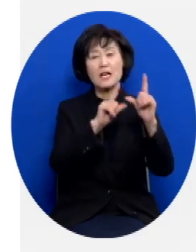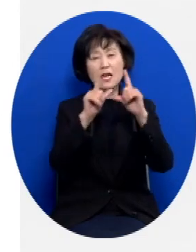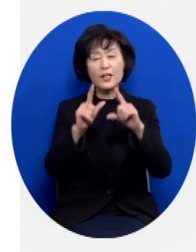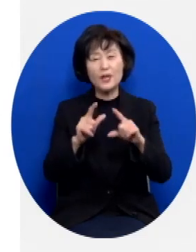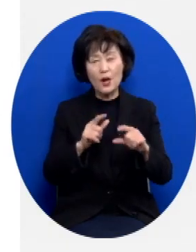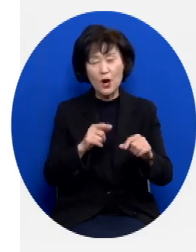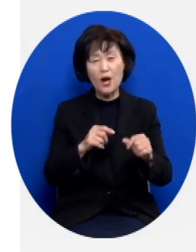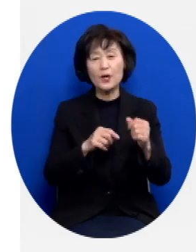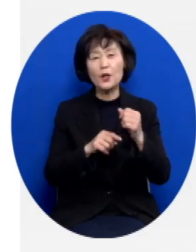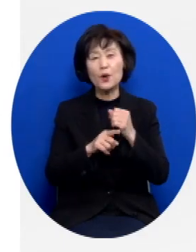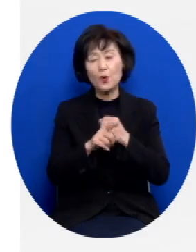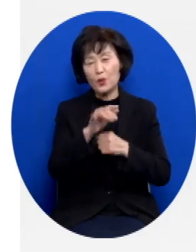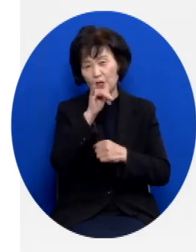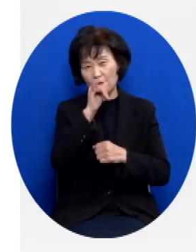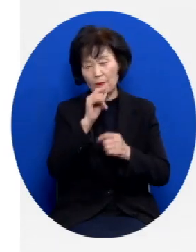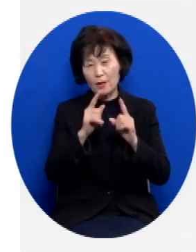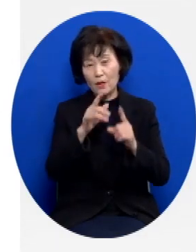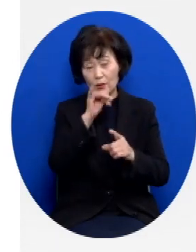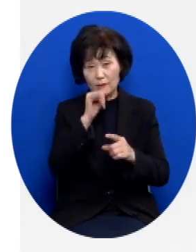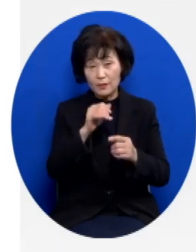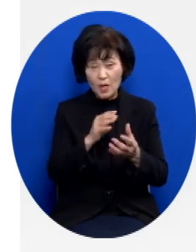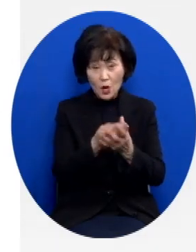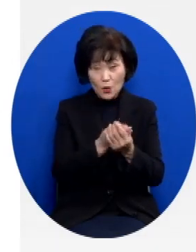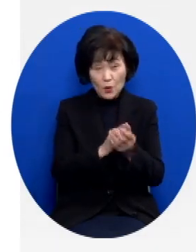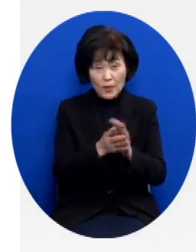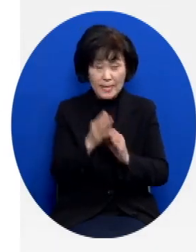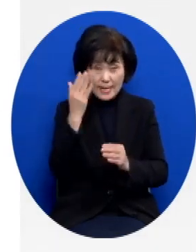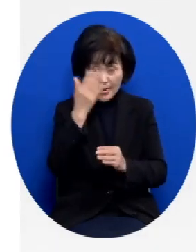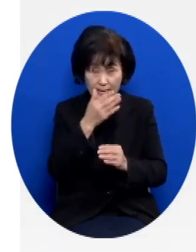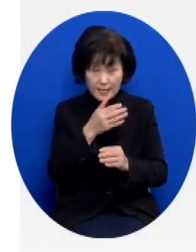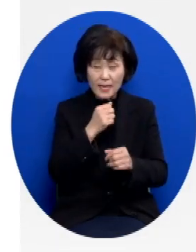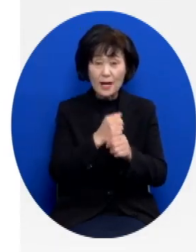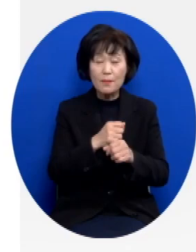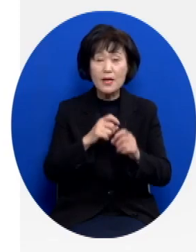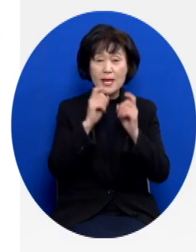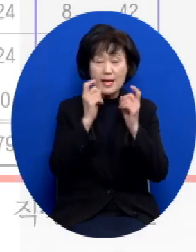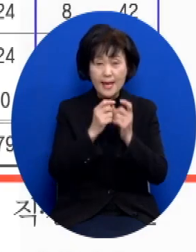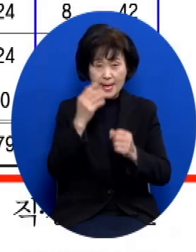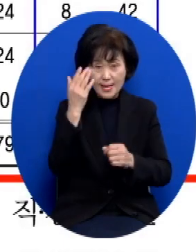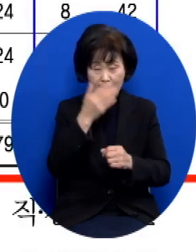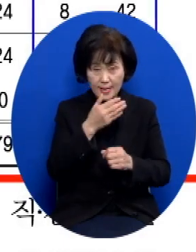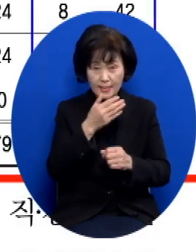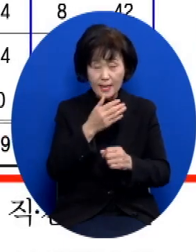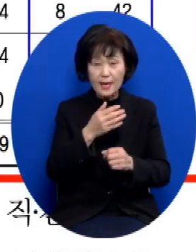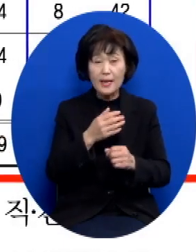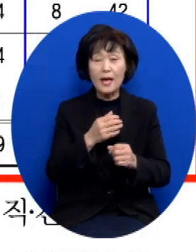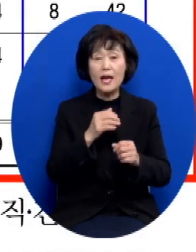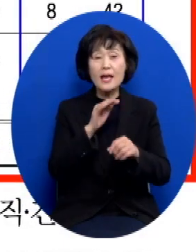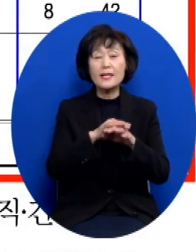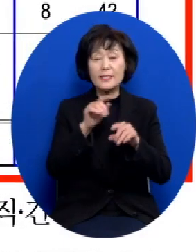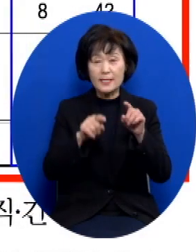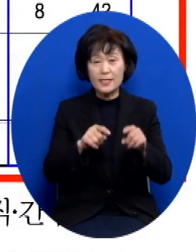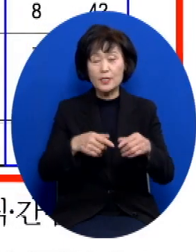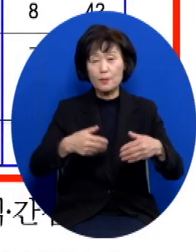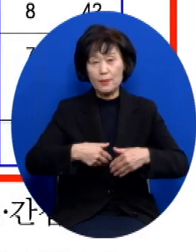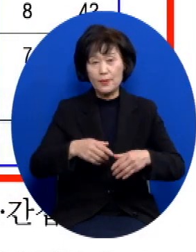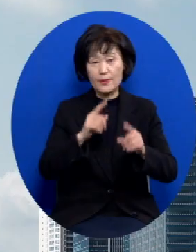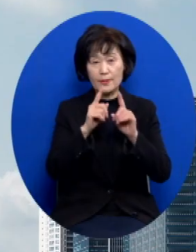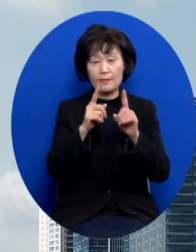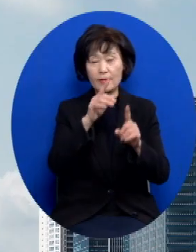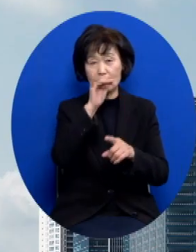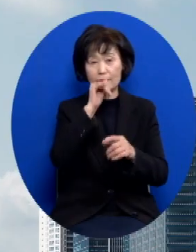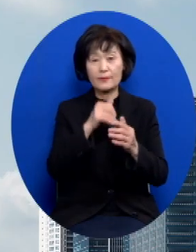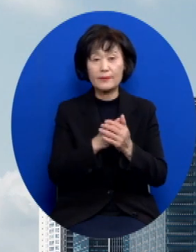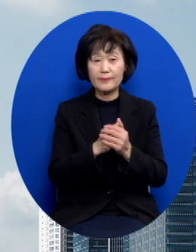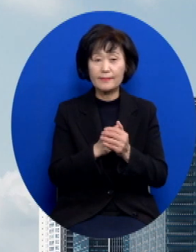밝혔습니다. 식약처는 손 씻기 등 개인 위생 관리와 지하수 오염 예방 등을 실천하는 것이 중요하다고 전했습니다.